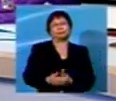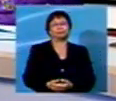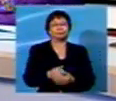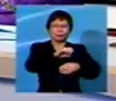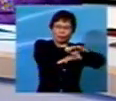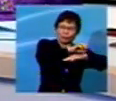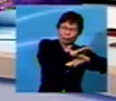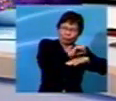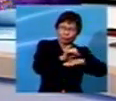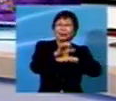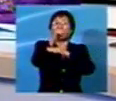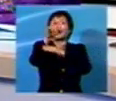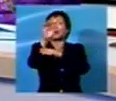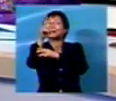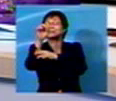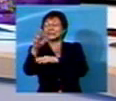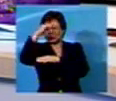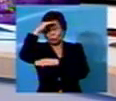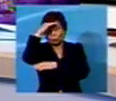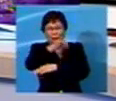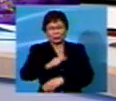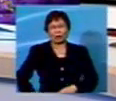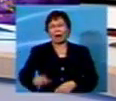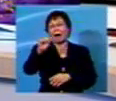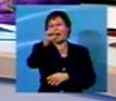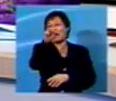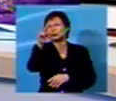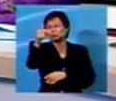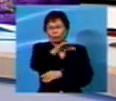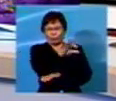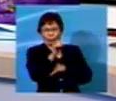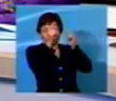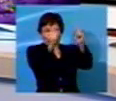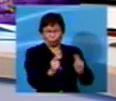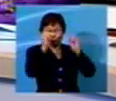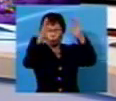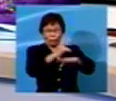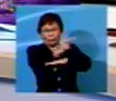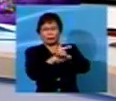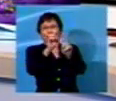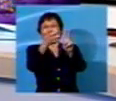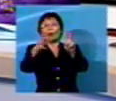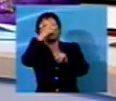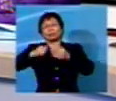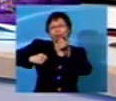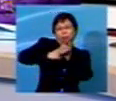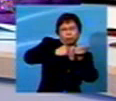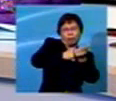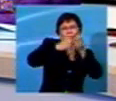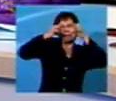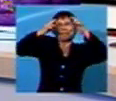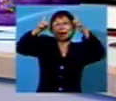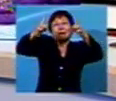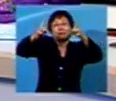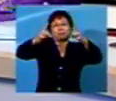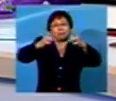penasihat kluster Johor Tengku Azwan Tengku Mohamad dipilih sebagai tokoh guru Kebangsaan 2014 atas sumbangan dalam bidang pendidikan